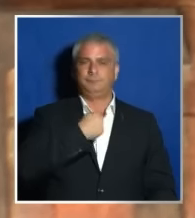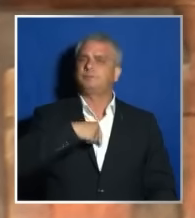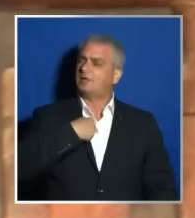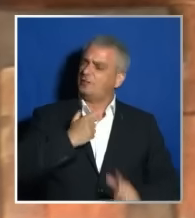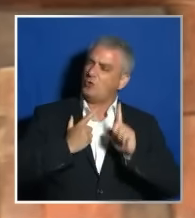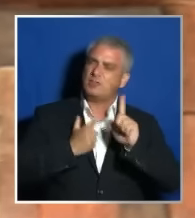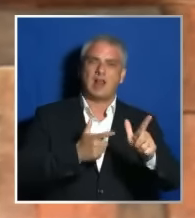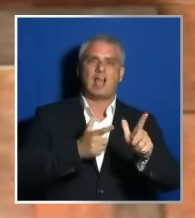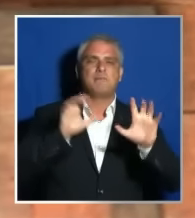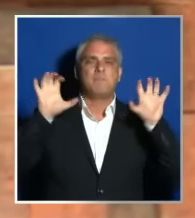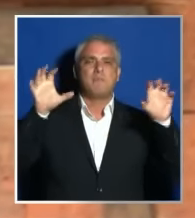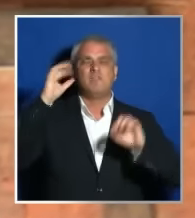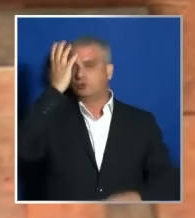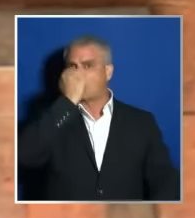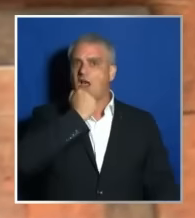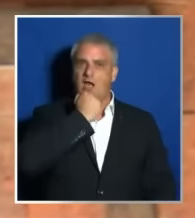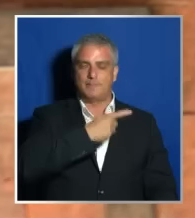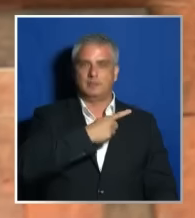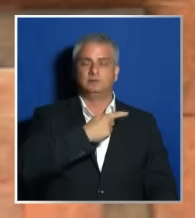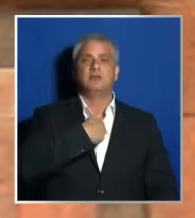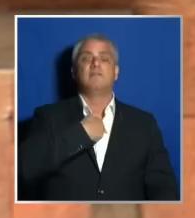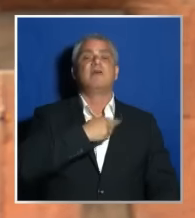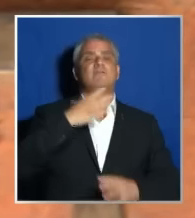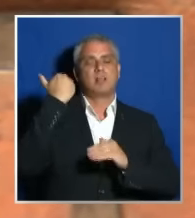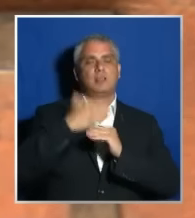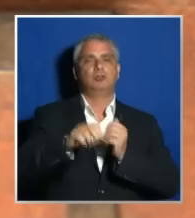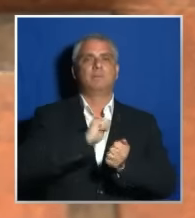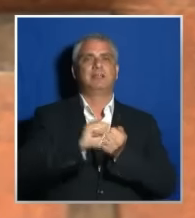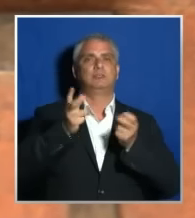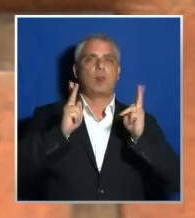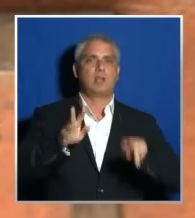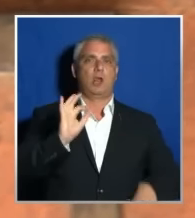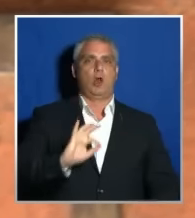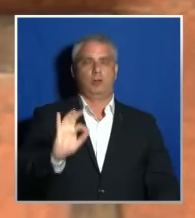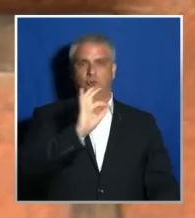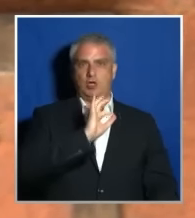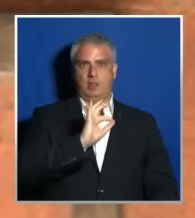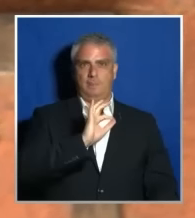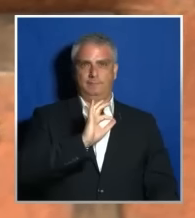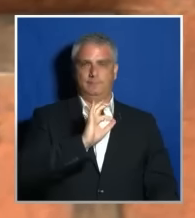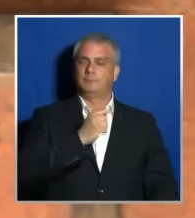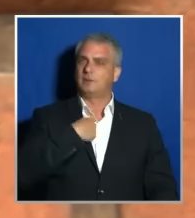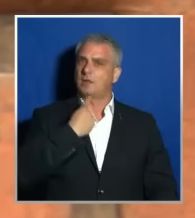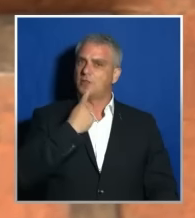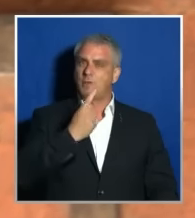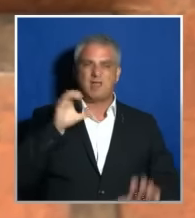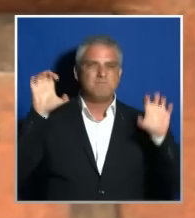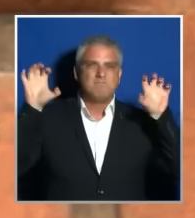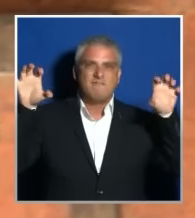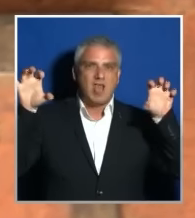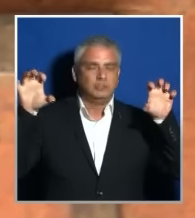אנחנו נלחם במפלצות החמאס ונשלים את חיסול יכולותיו. אני אומר